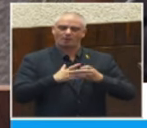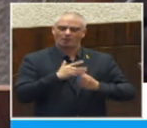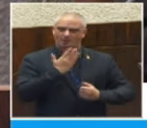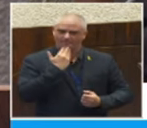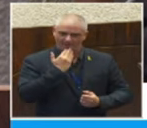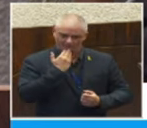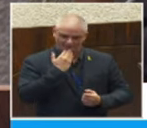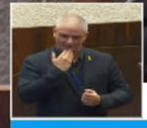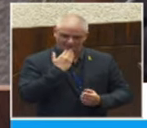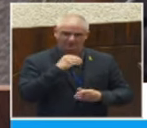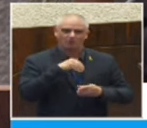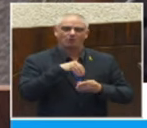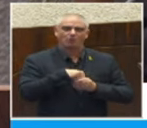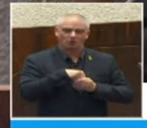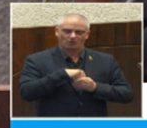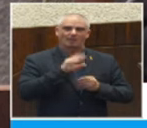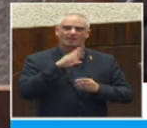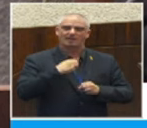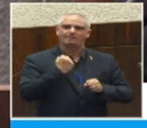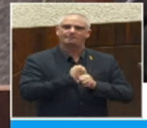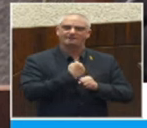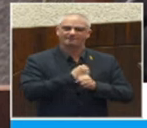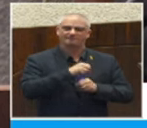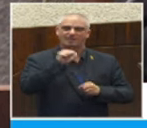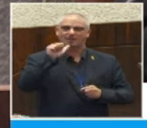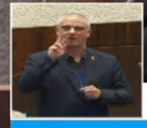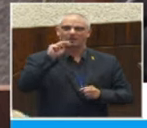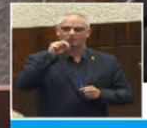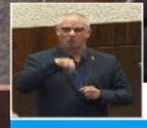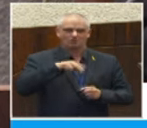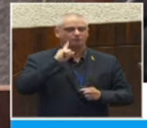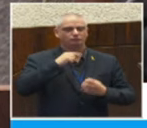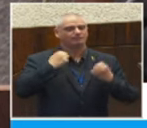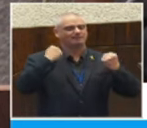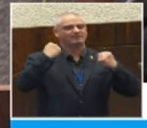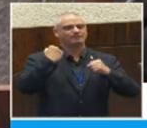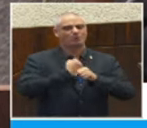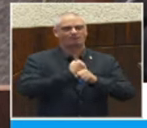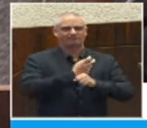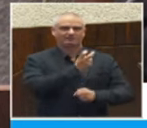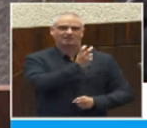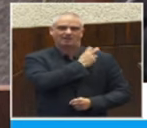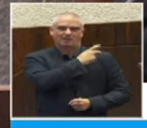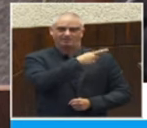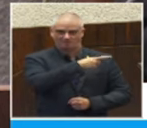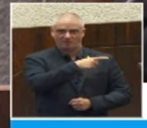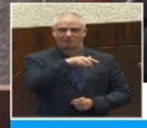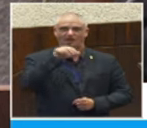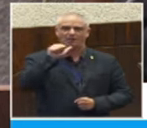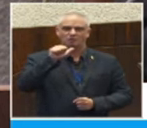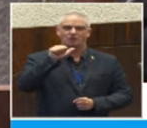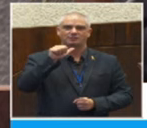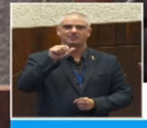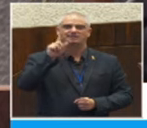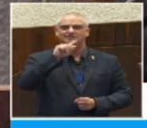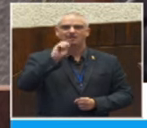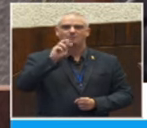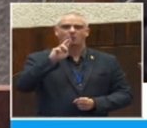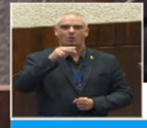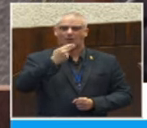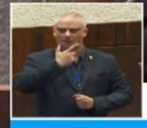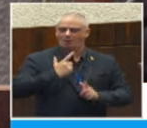גם מבצע ארנון על שם גיבור המבצע, רב פקד ארנון זמורה, לוחם